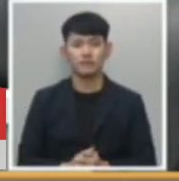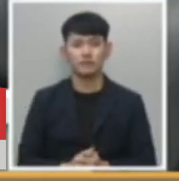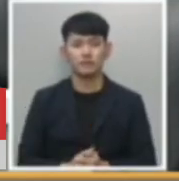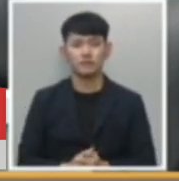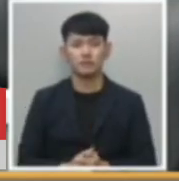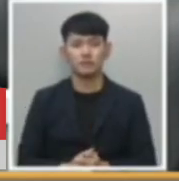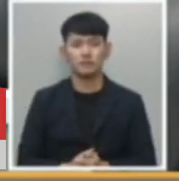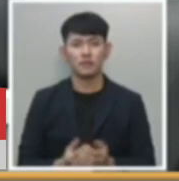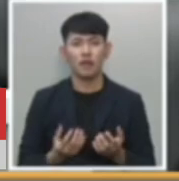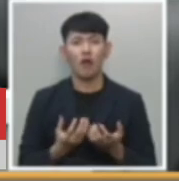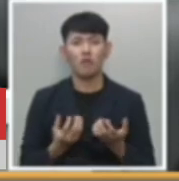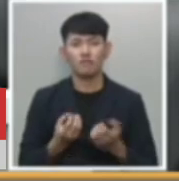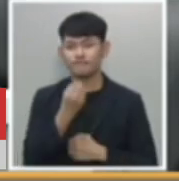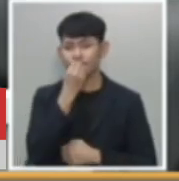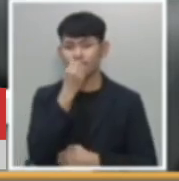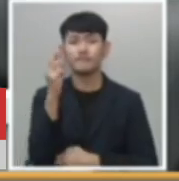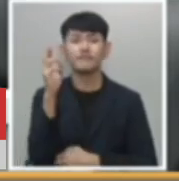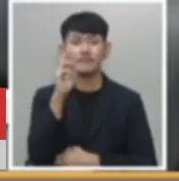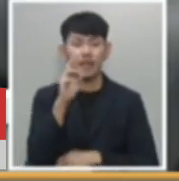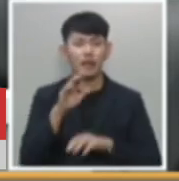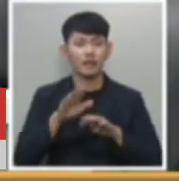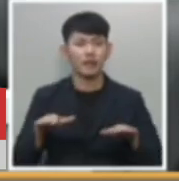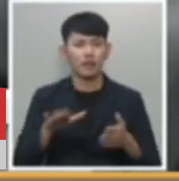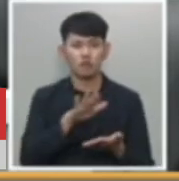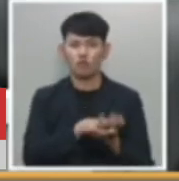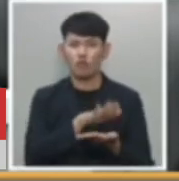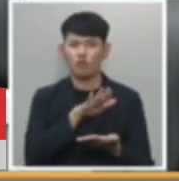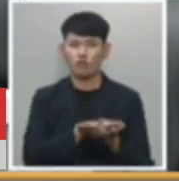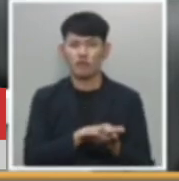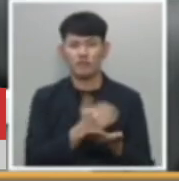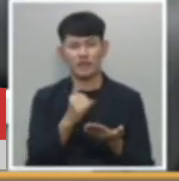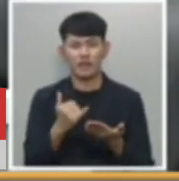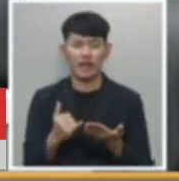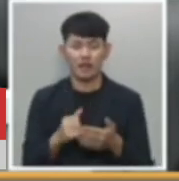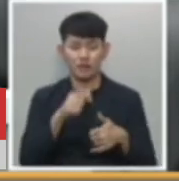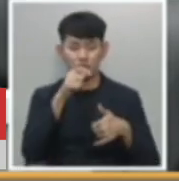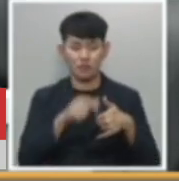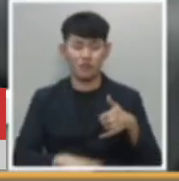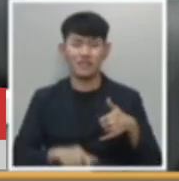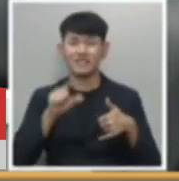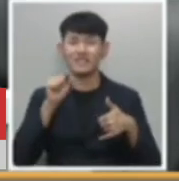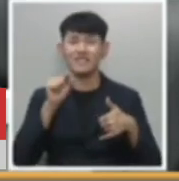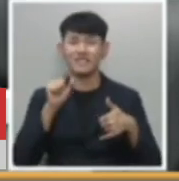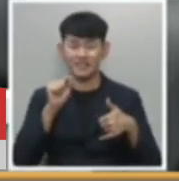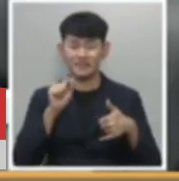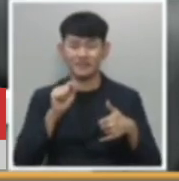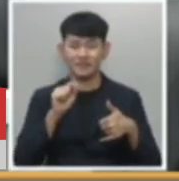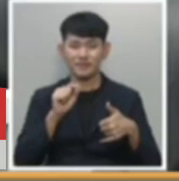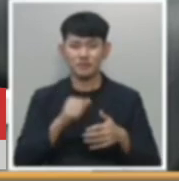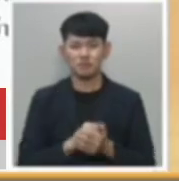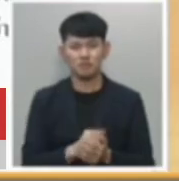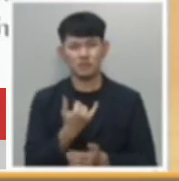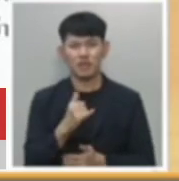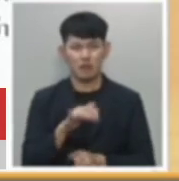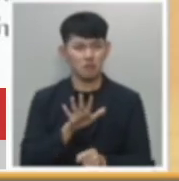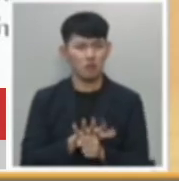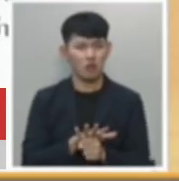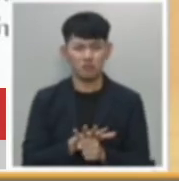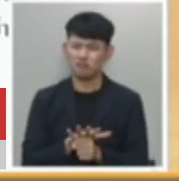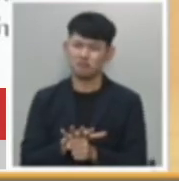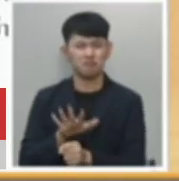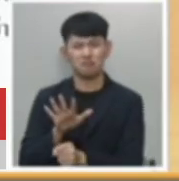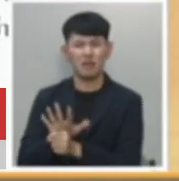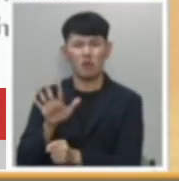อาหารกลางวันนะครับบางโรงที่ได้รับจัดสรรหัวละ20บาทบางโรงก็พอบางโรงก็ไ